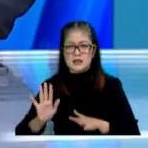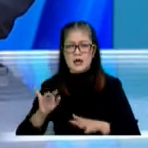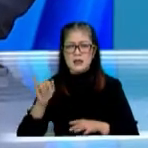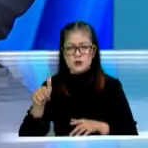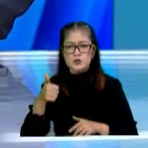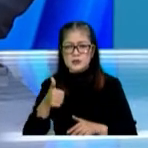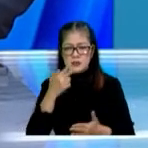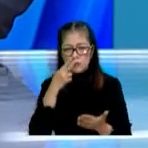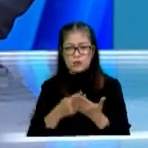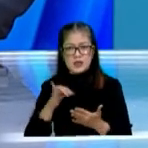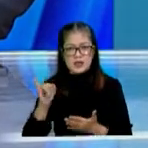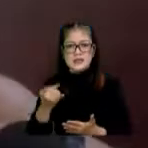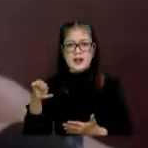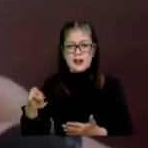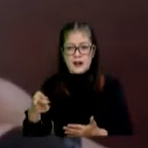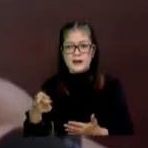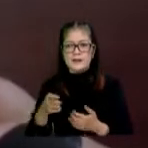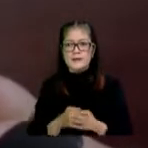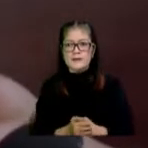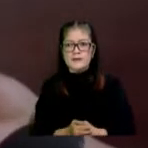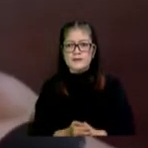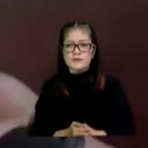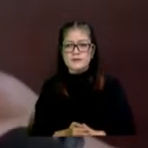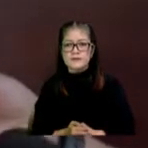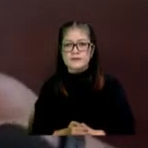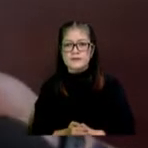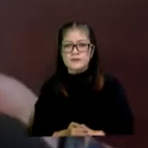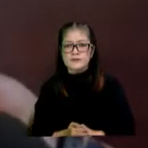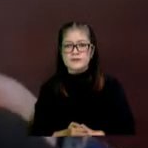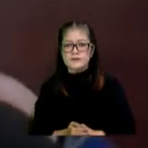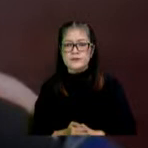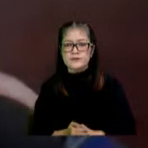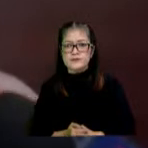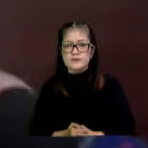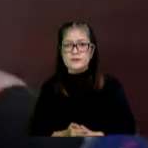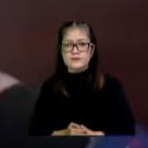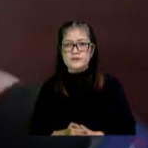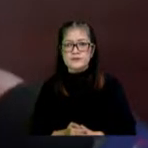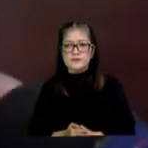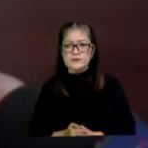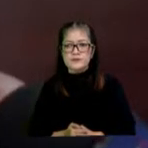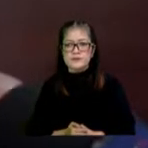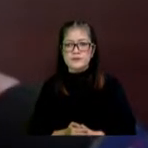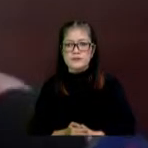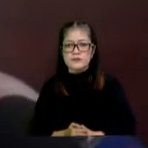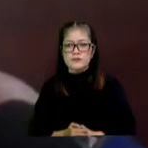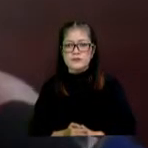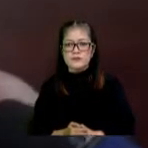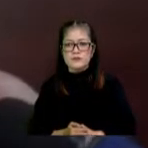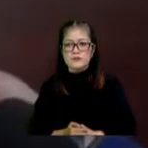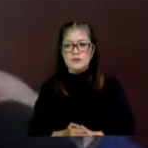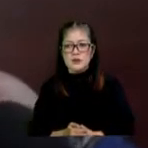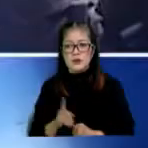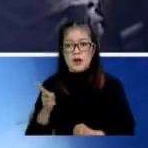yang dilakukannya. Adalah berjalannya apa yang disebut sebagai prinsip fair trial. Makanya kalau Anda misalnya ingat apa